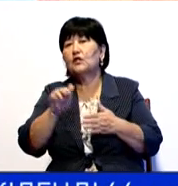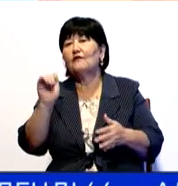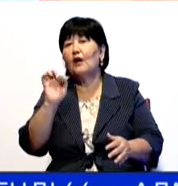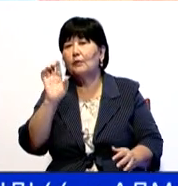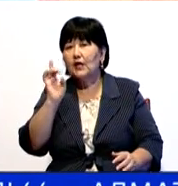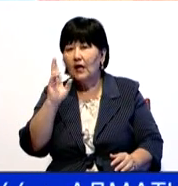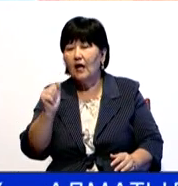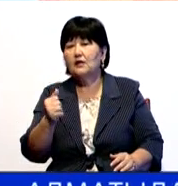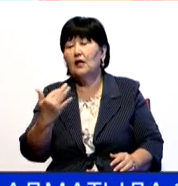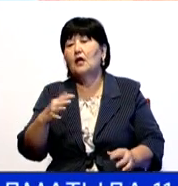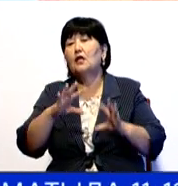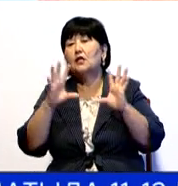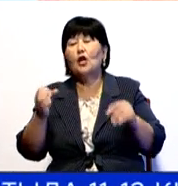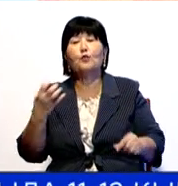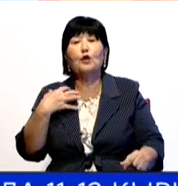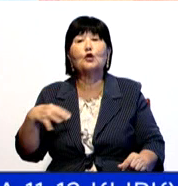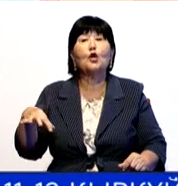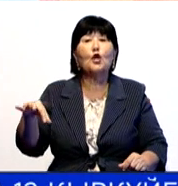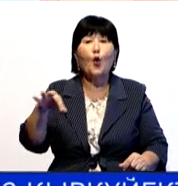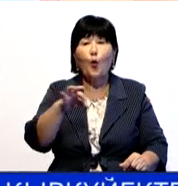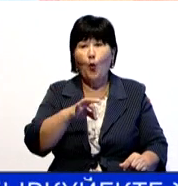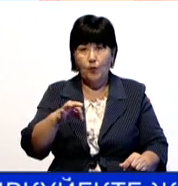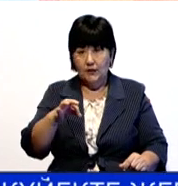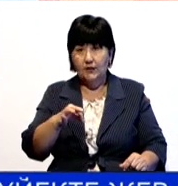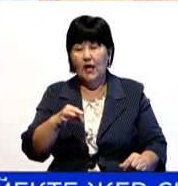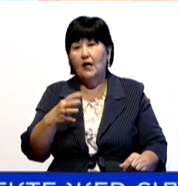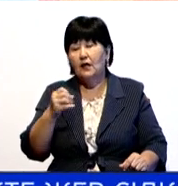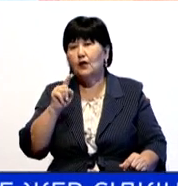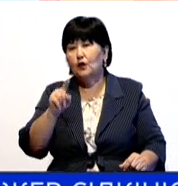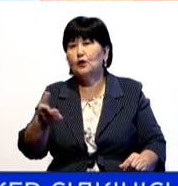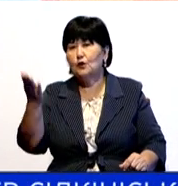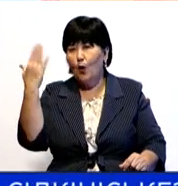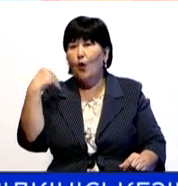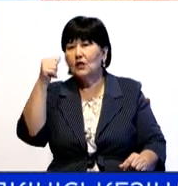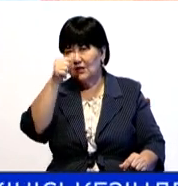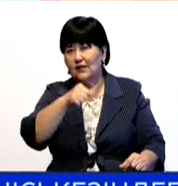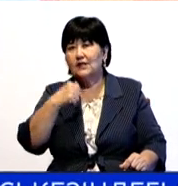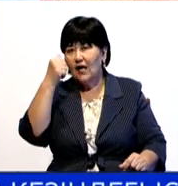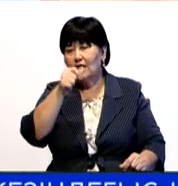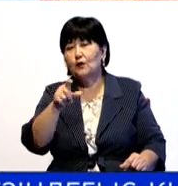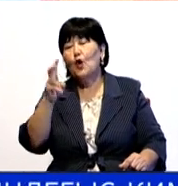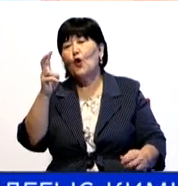деген. Жалпы Қызылорда облысында енді сол жылдары